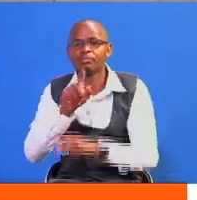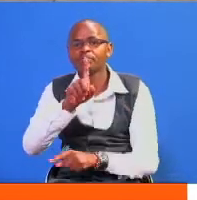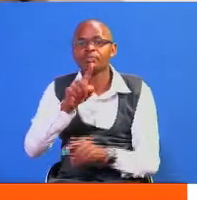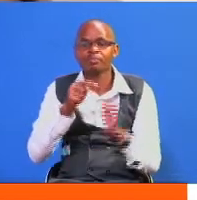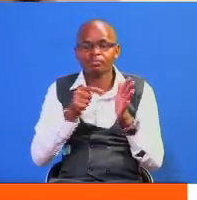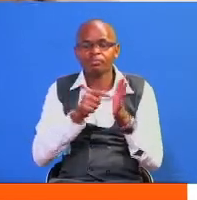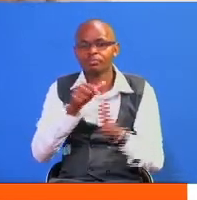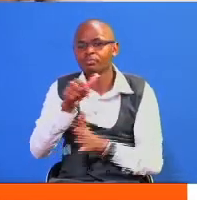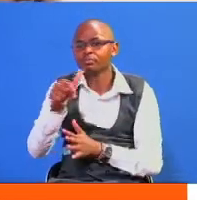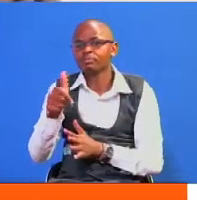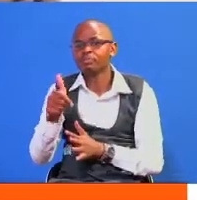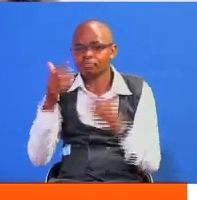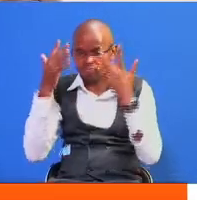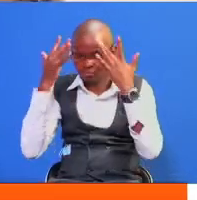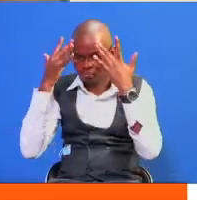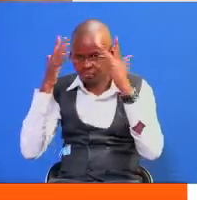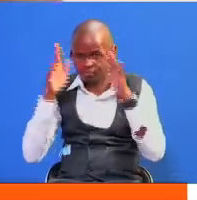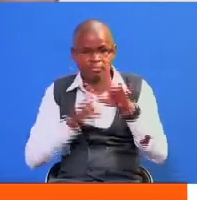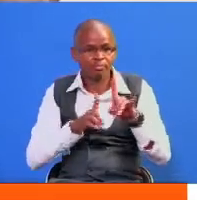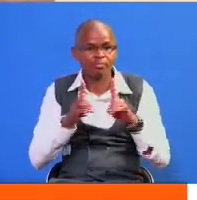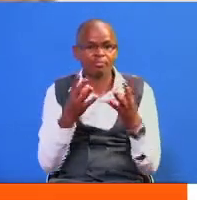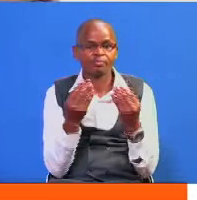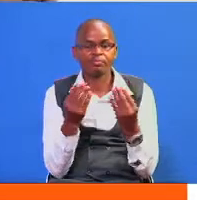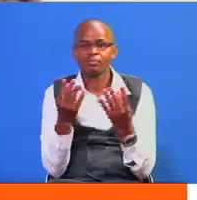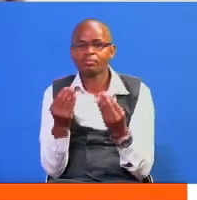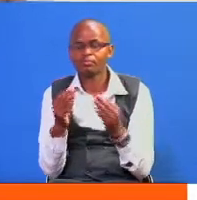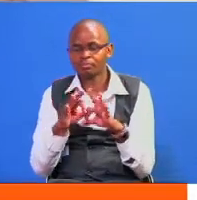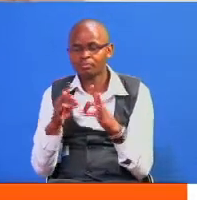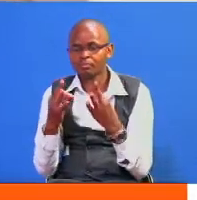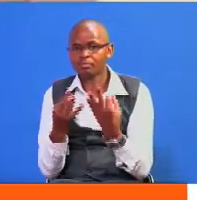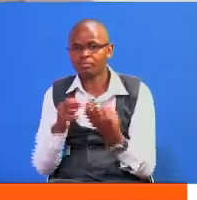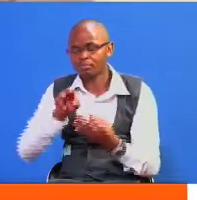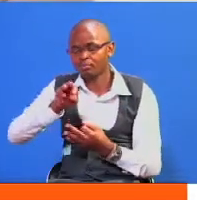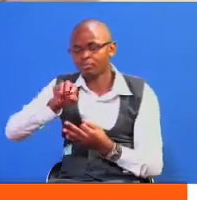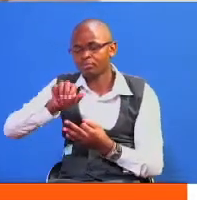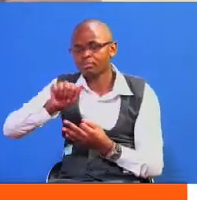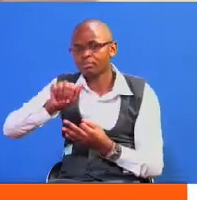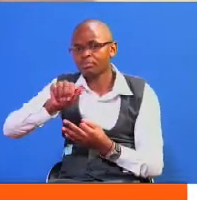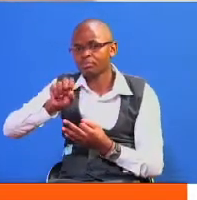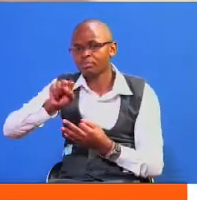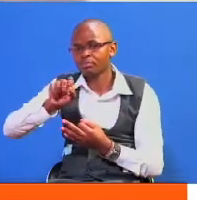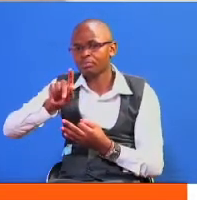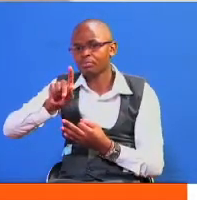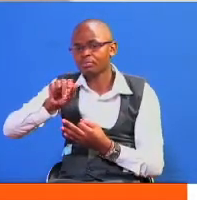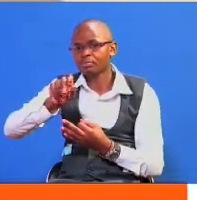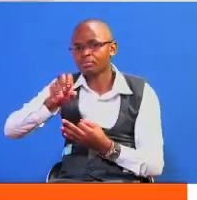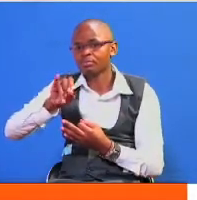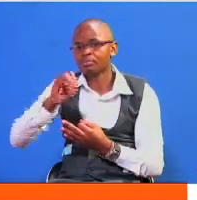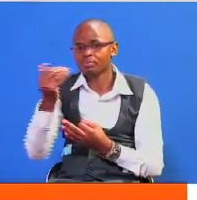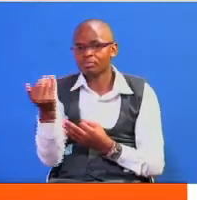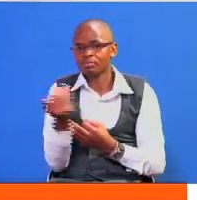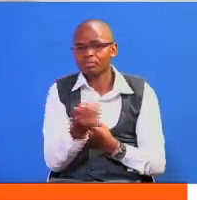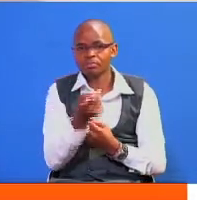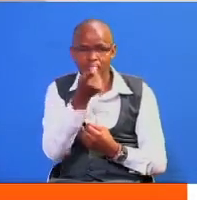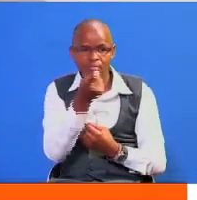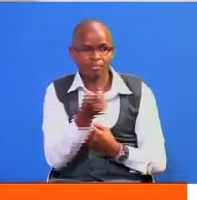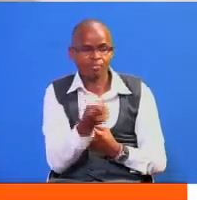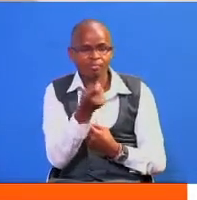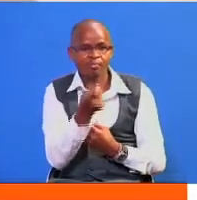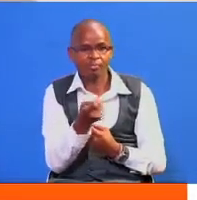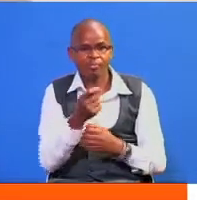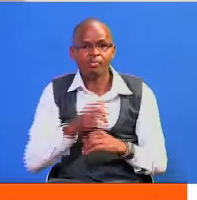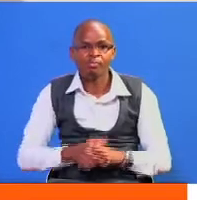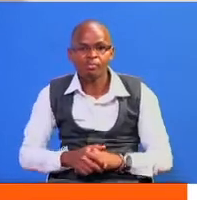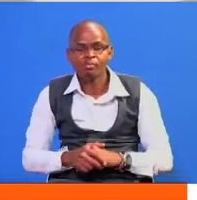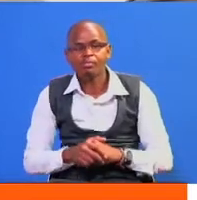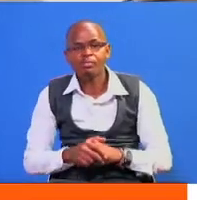another. Haijakuwa safari rahisi kwa familia ya Masaki kulea msanii ndani ya mtoto huyu mchanga.